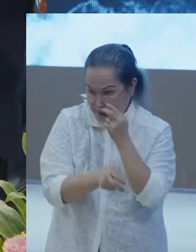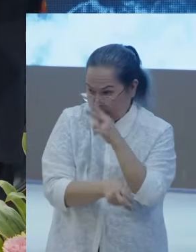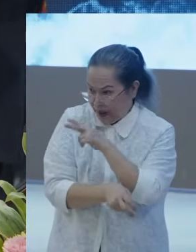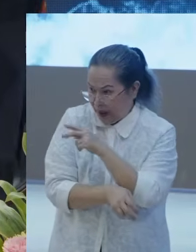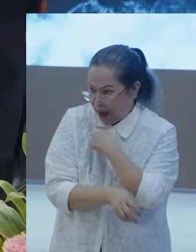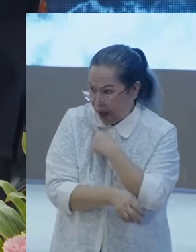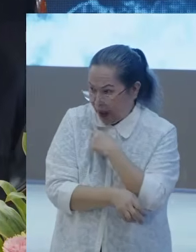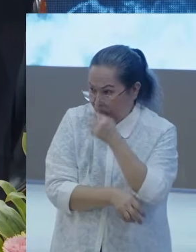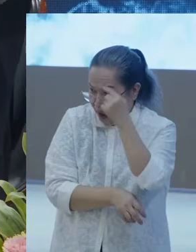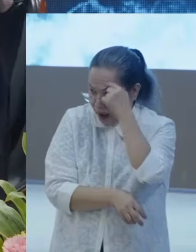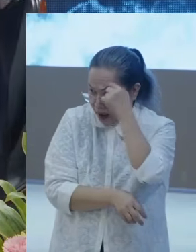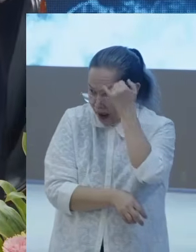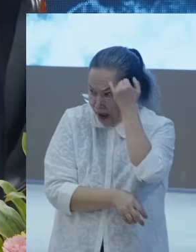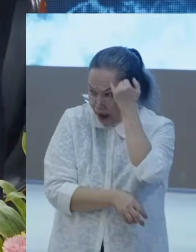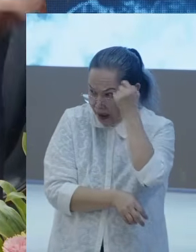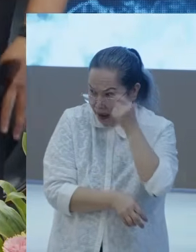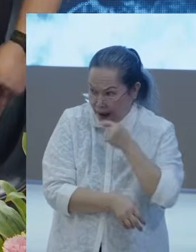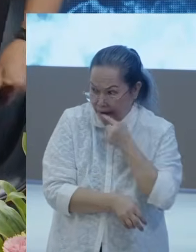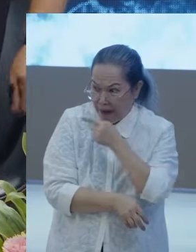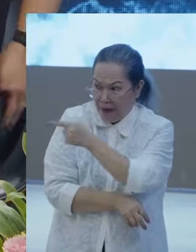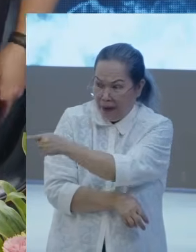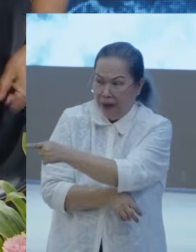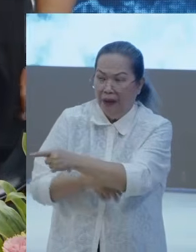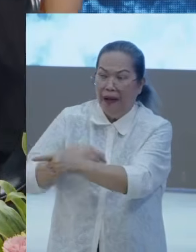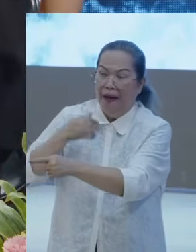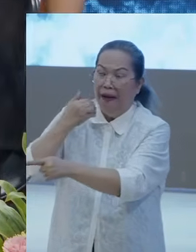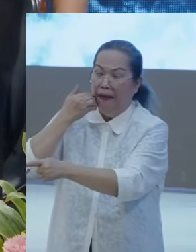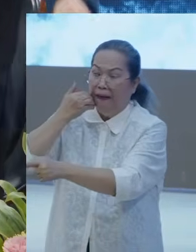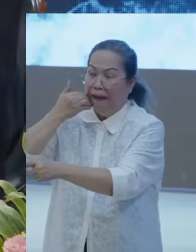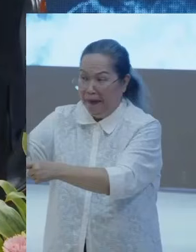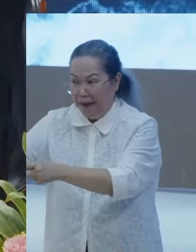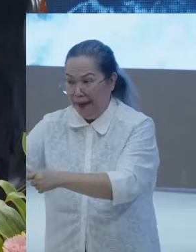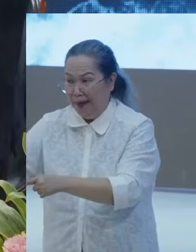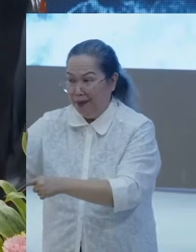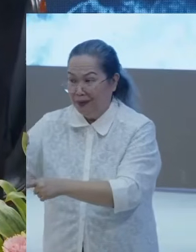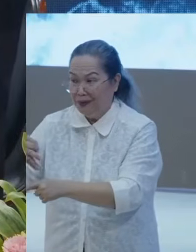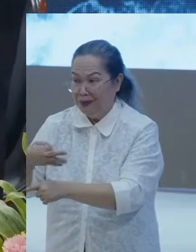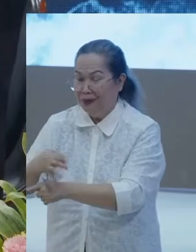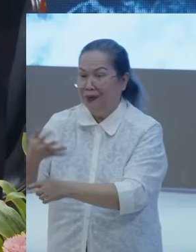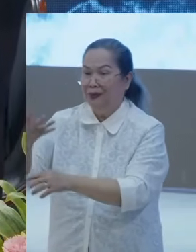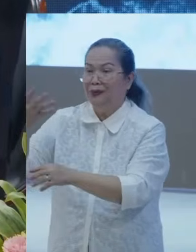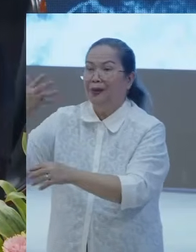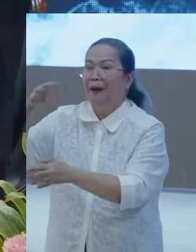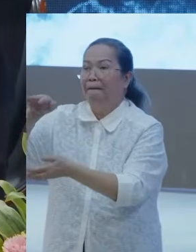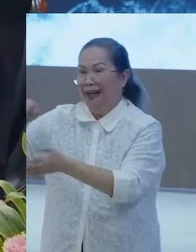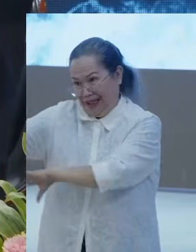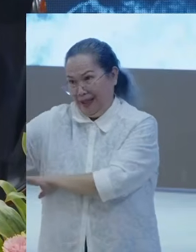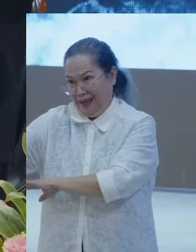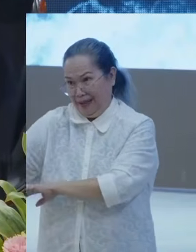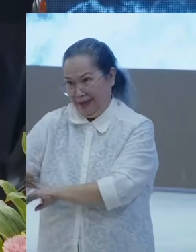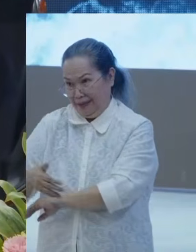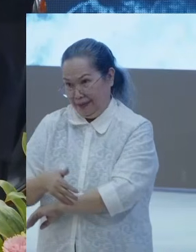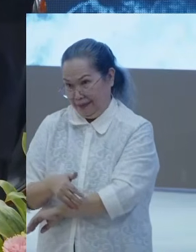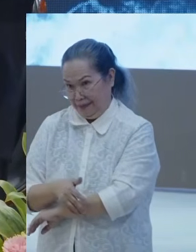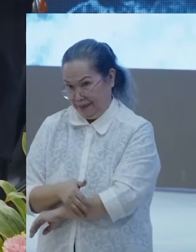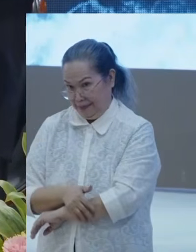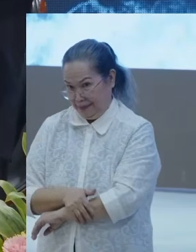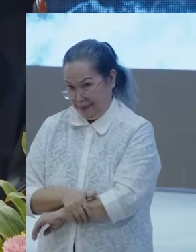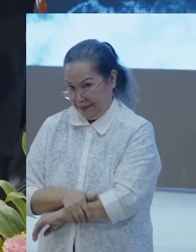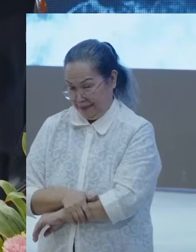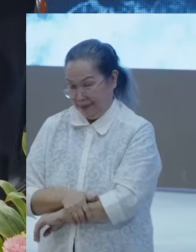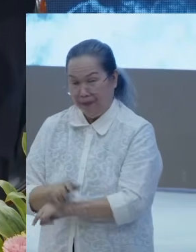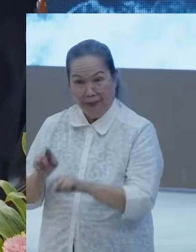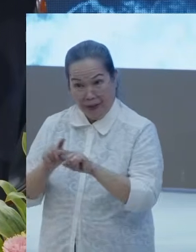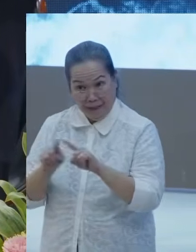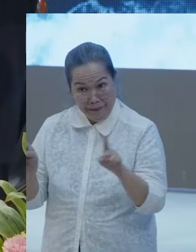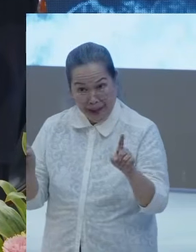kanilang kaisipan, patay na to. This guy is a goner. No? Patay na to. Pero